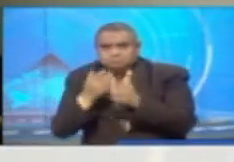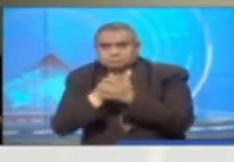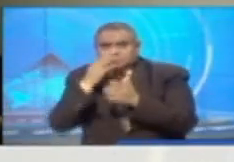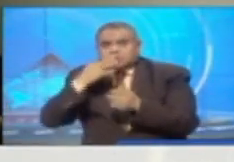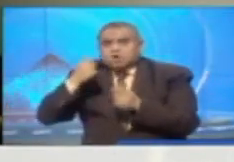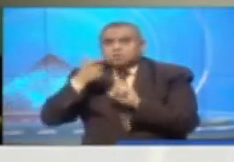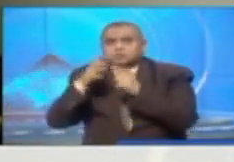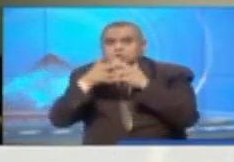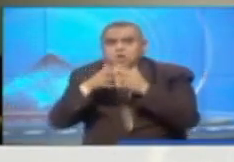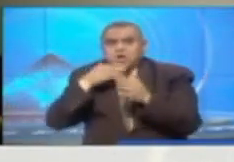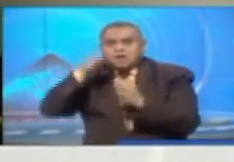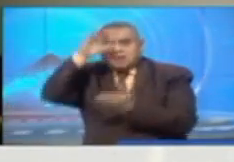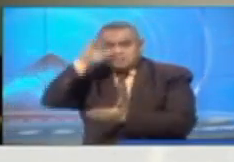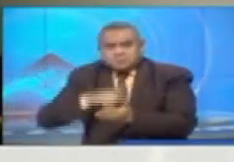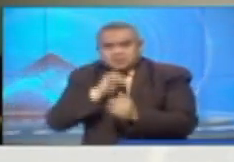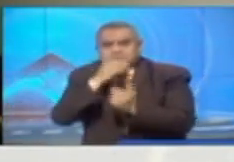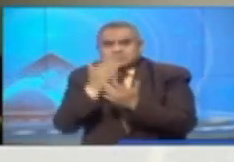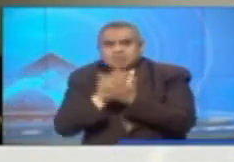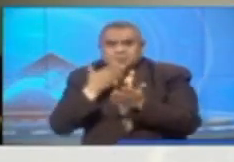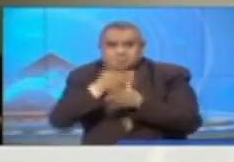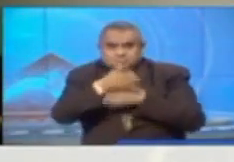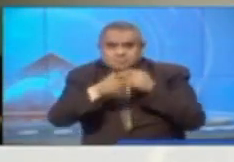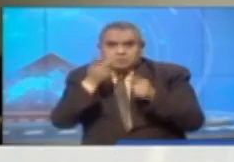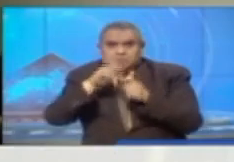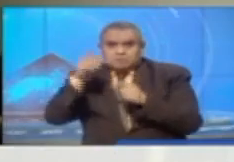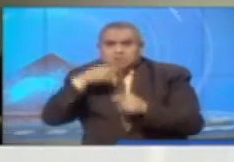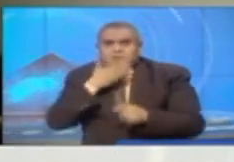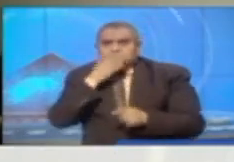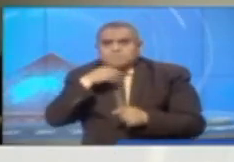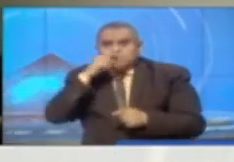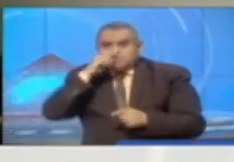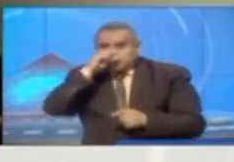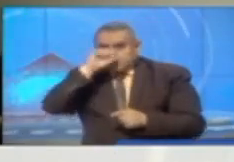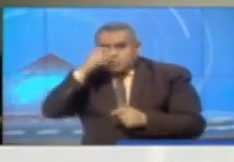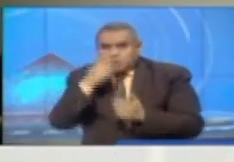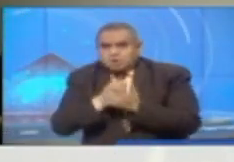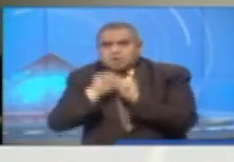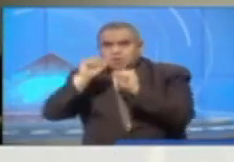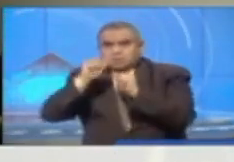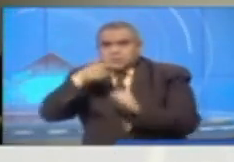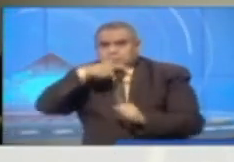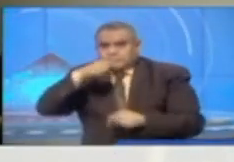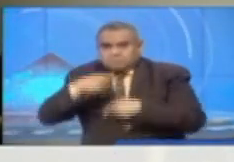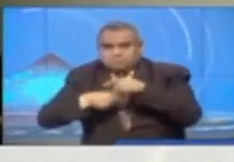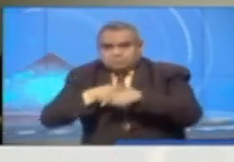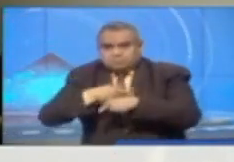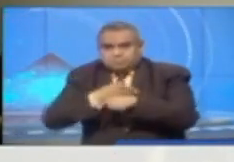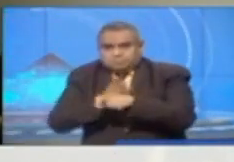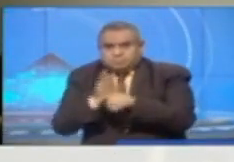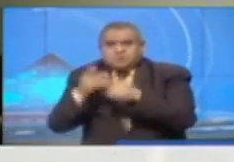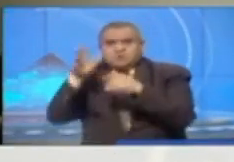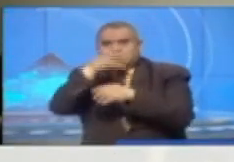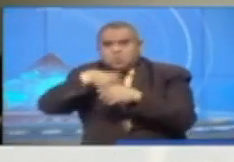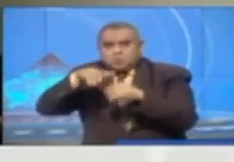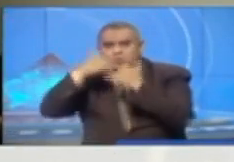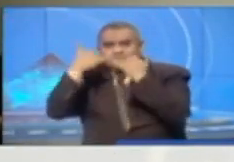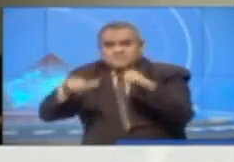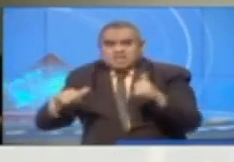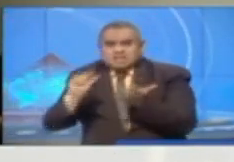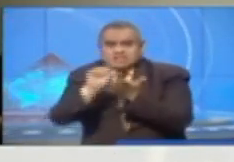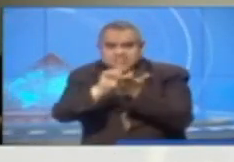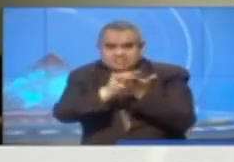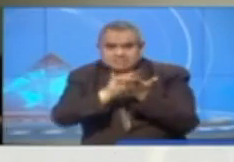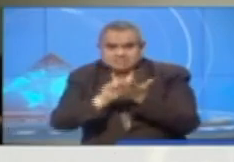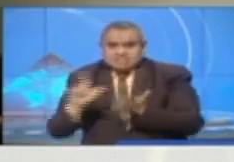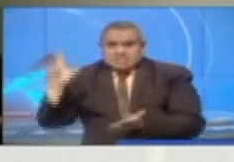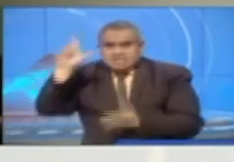30 دولارا للبرميل كما تقترح بولندا ودول البلطيق. يجيء هذا في وقت فشلت فيه دول الاتحاد